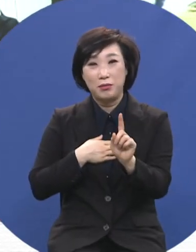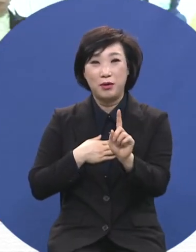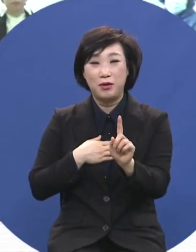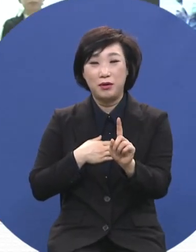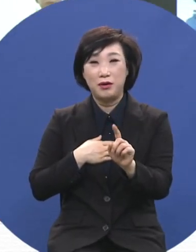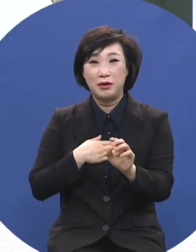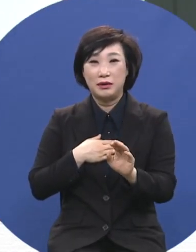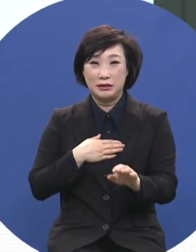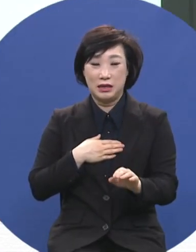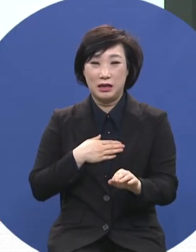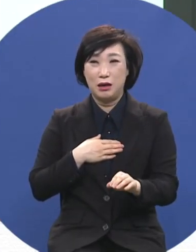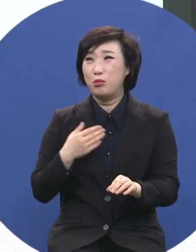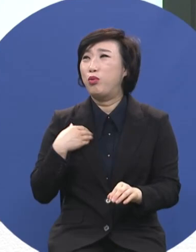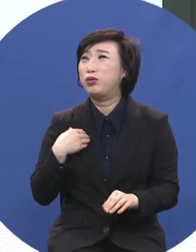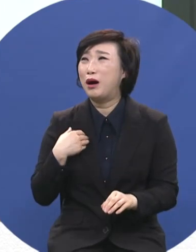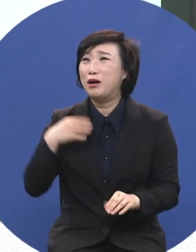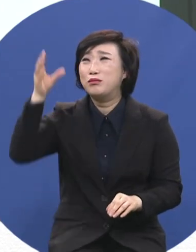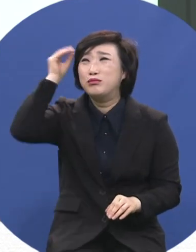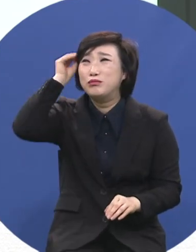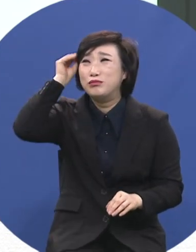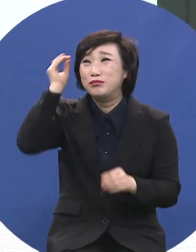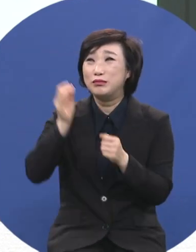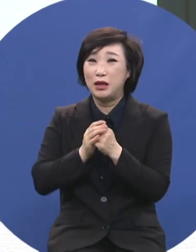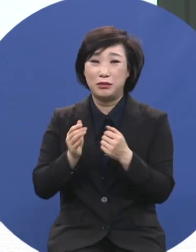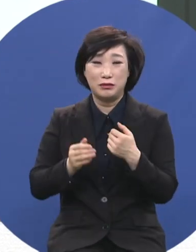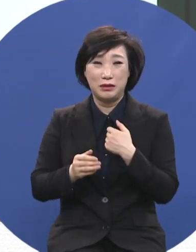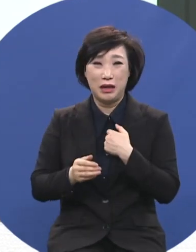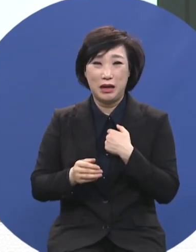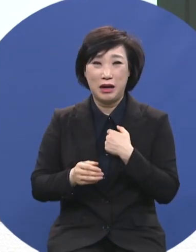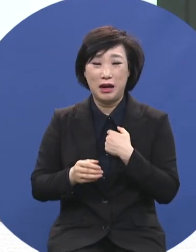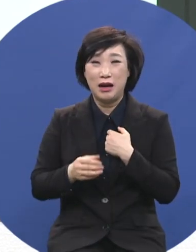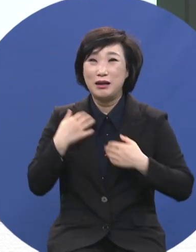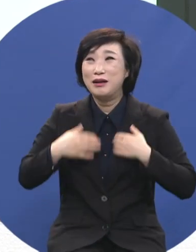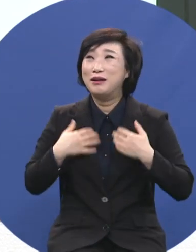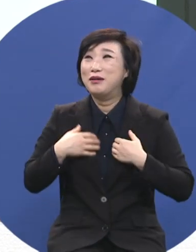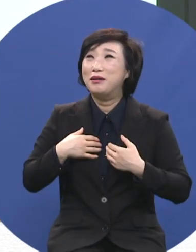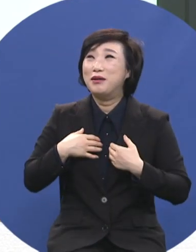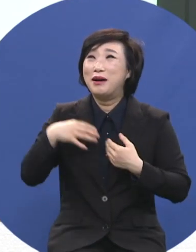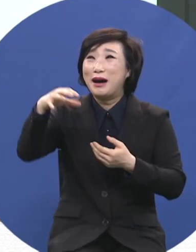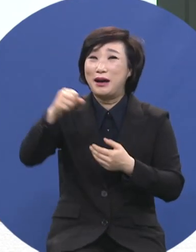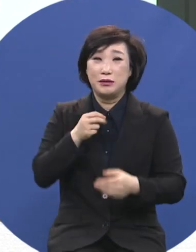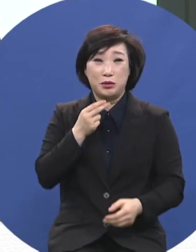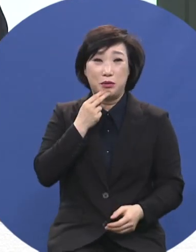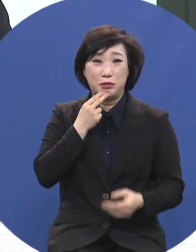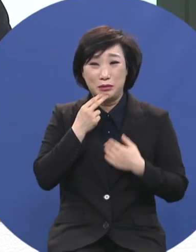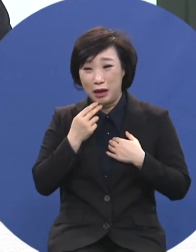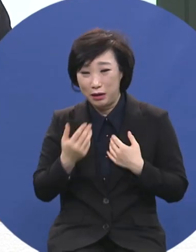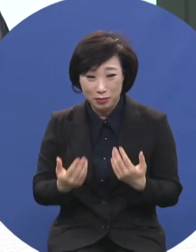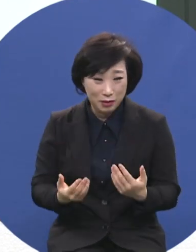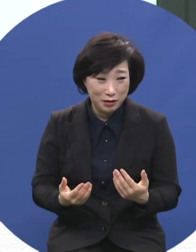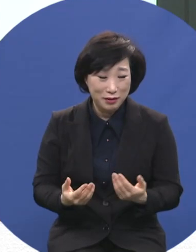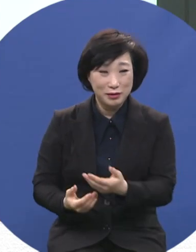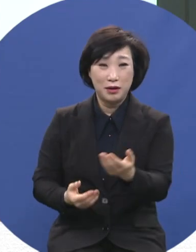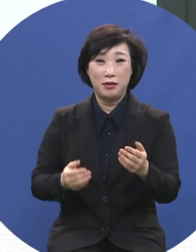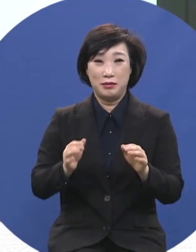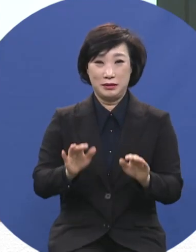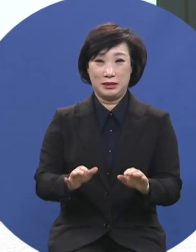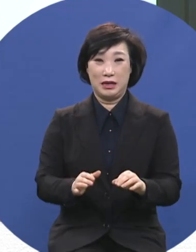말하면 몰라서 무지해서 내가 환영하지 못하는 것이요, 어떻게 됐든지